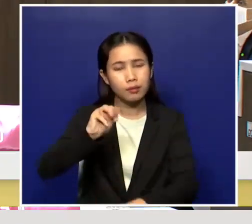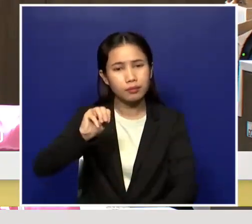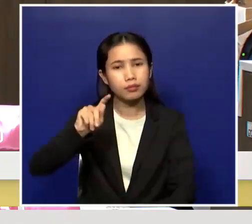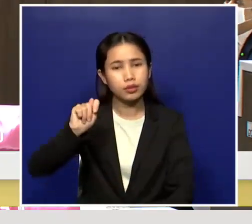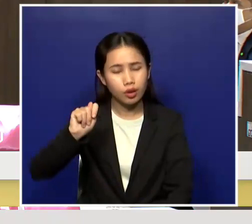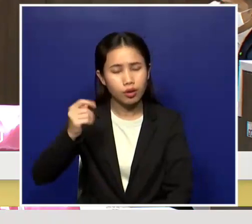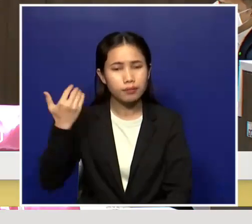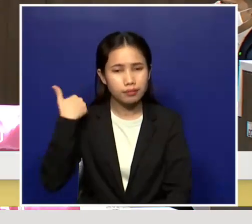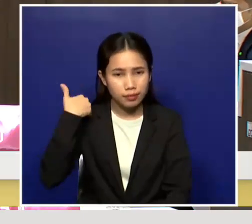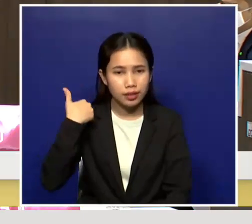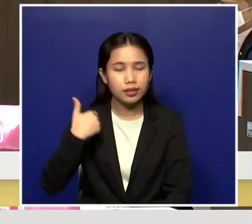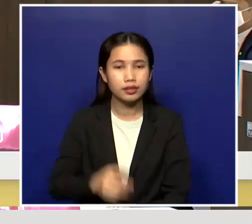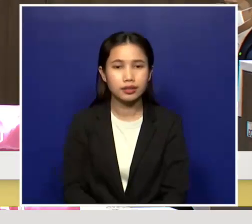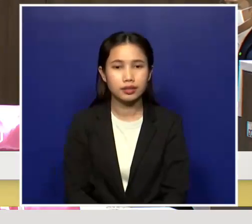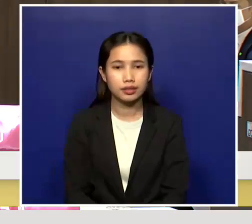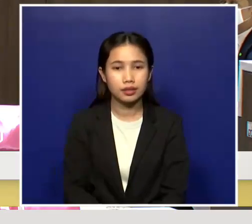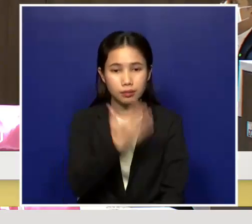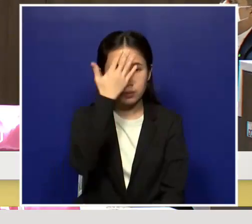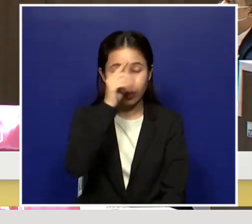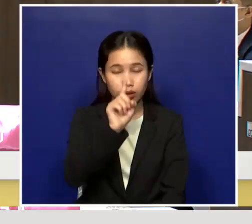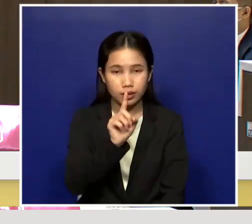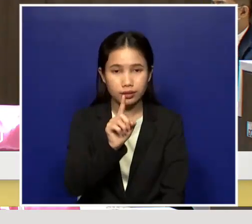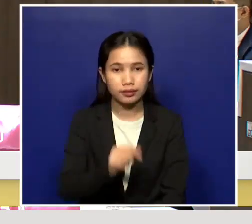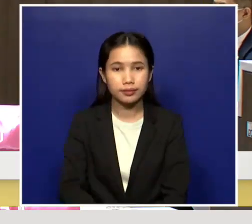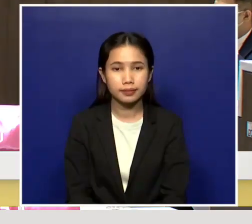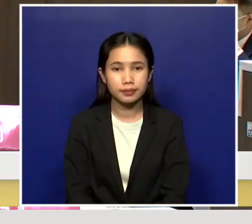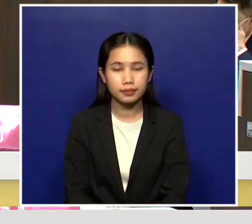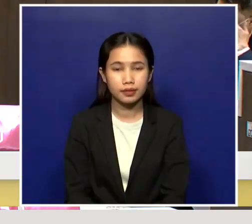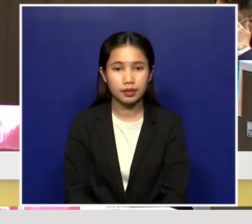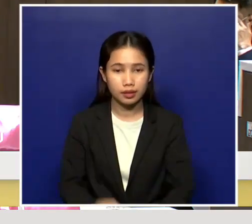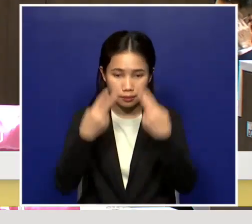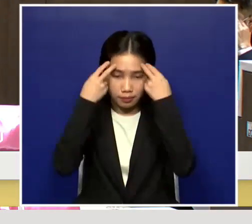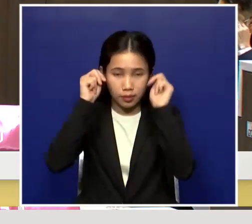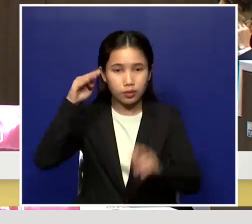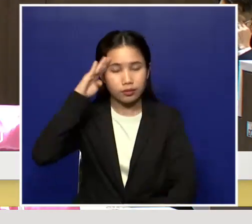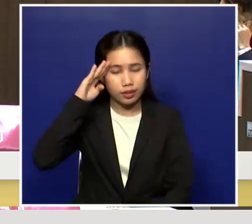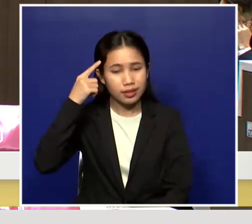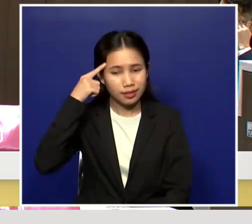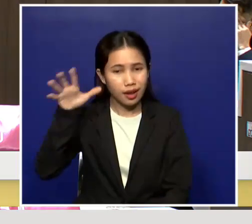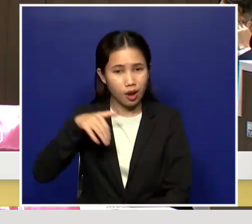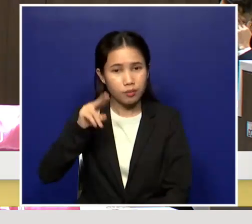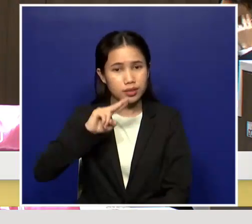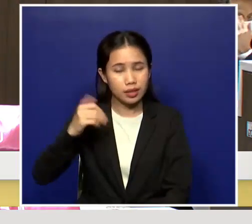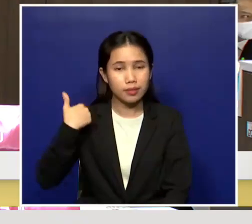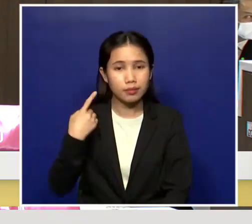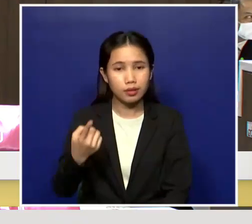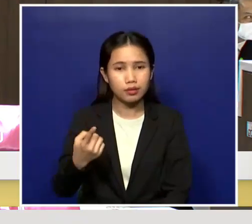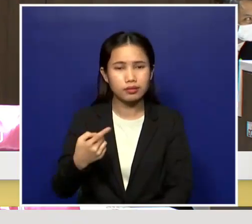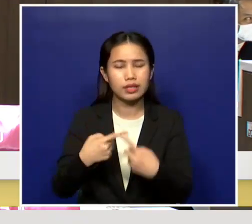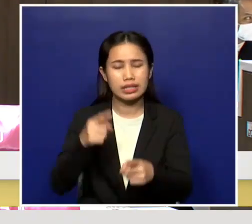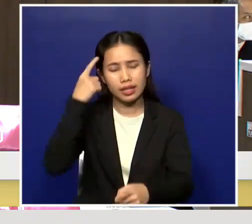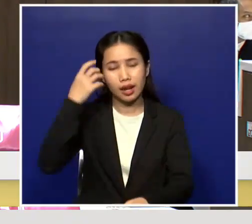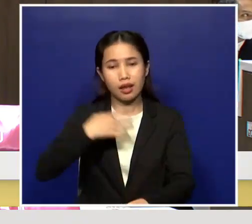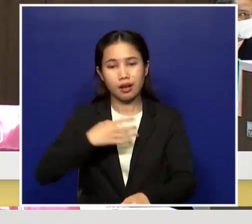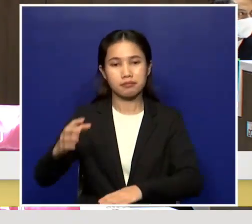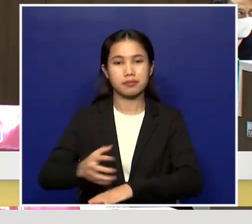มีเพราะนโยบายนั้นคุณประยุทธ์เคยเอามาใช้ไหมแต่คุณชอบใช้อำนาจ